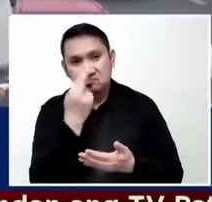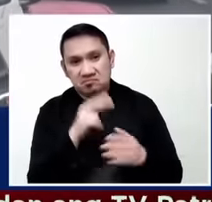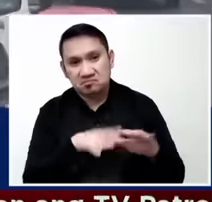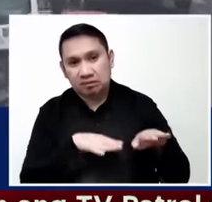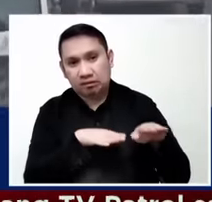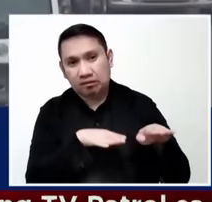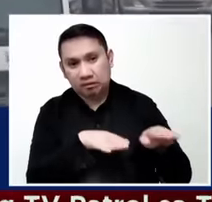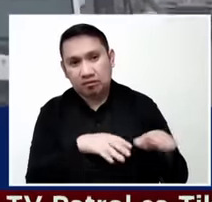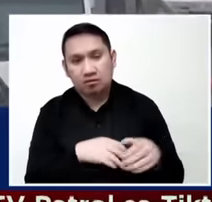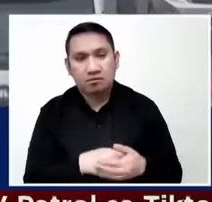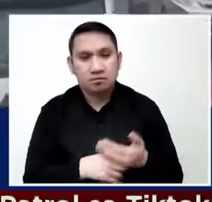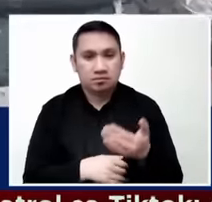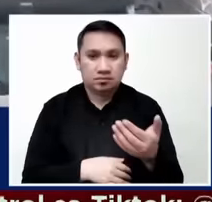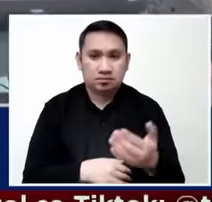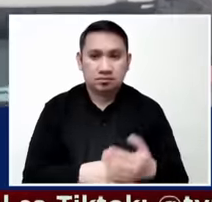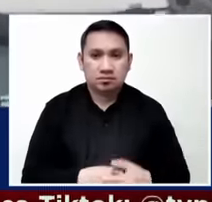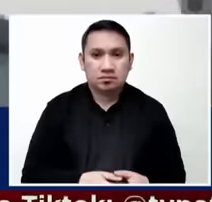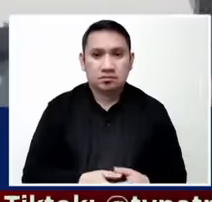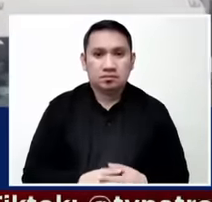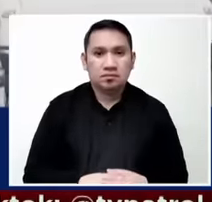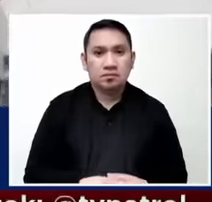Manabat, ABS-CBN News.